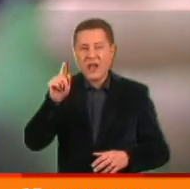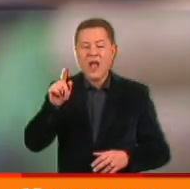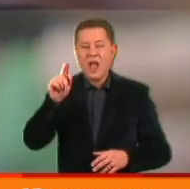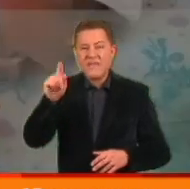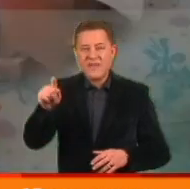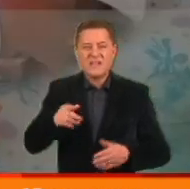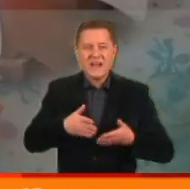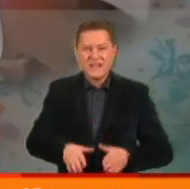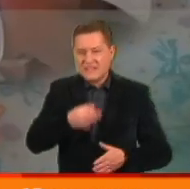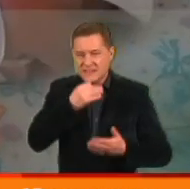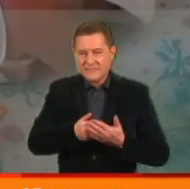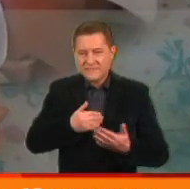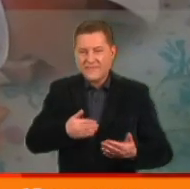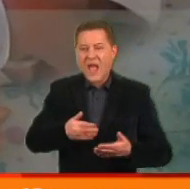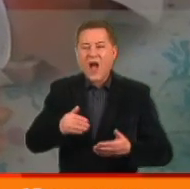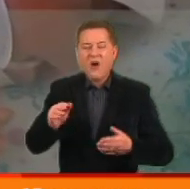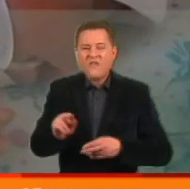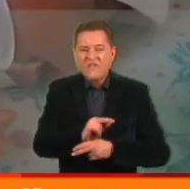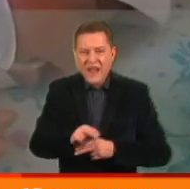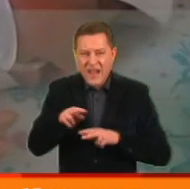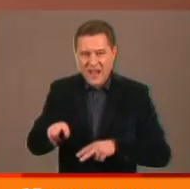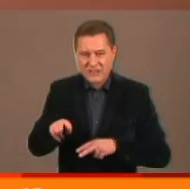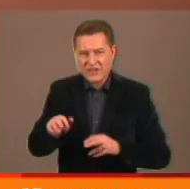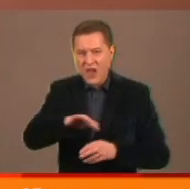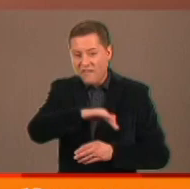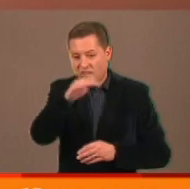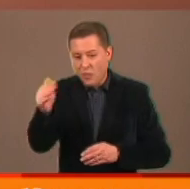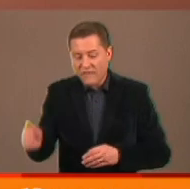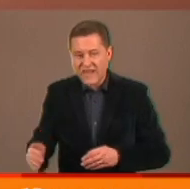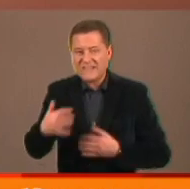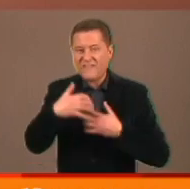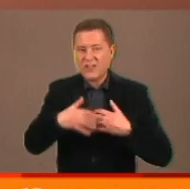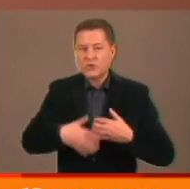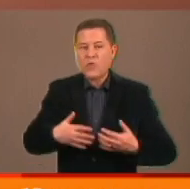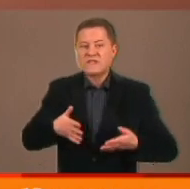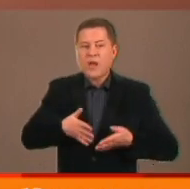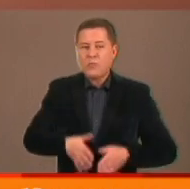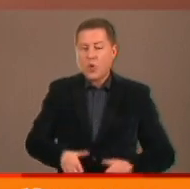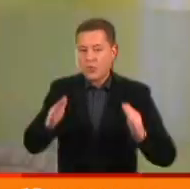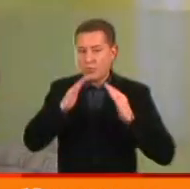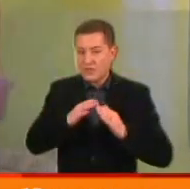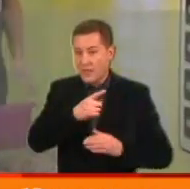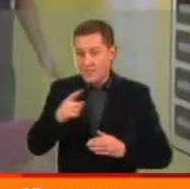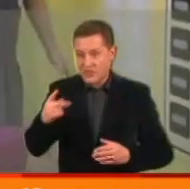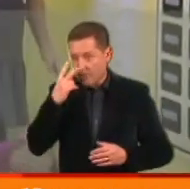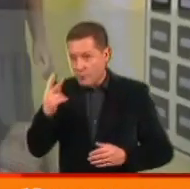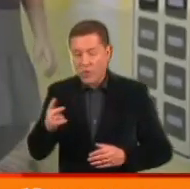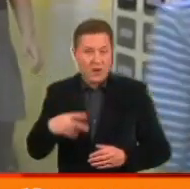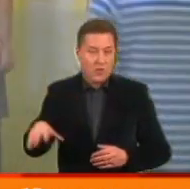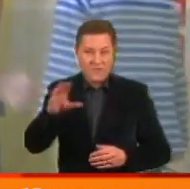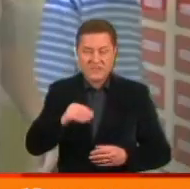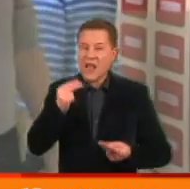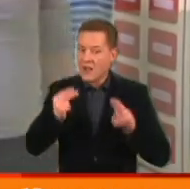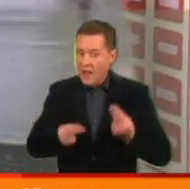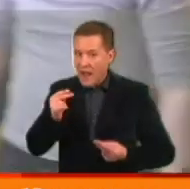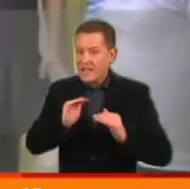Вагою трохи більше кілограма, виходжений так само в кювезі в одному з херсонських пологових. Малий на перший погляд, як усі, залюбки